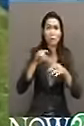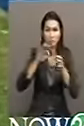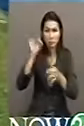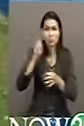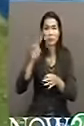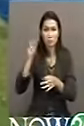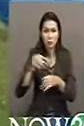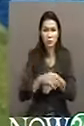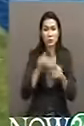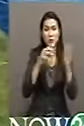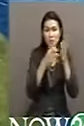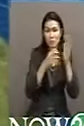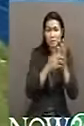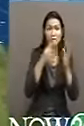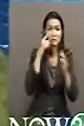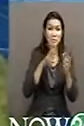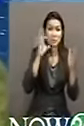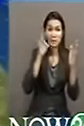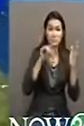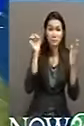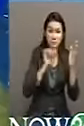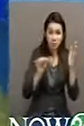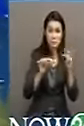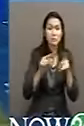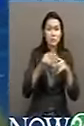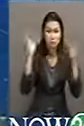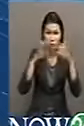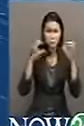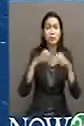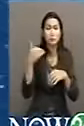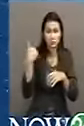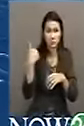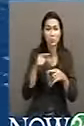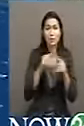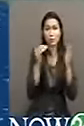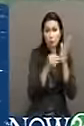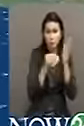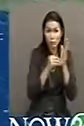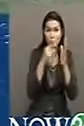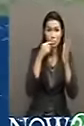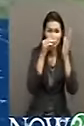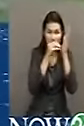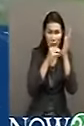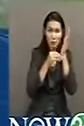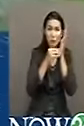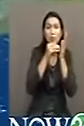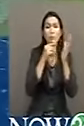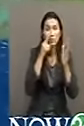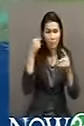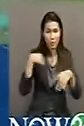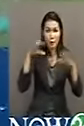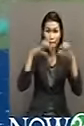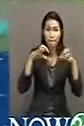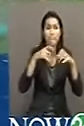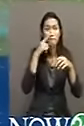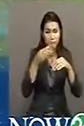างมีเมฆเป็นส่วนมากกับมีฝนฟ้าคะนองร้อยละ70ของพื้นที่และมีฝนตกหนักบางแห่งกรุงเทพมหานครและปริมณฑลมีโอกาสเกิดฝนฟ้า